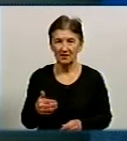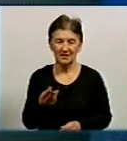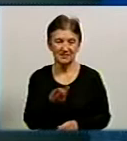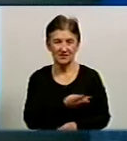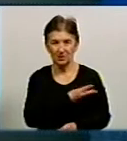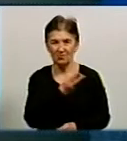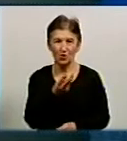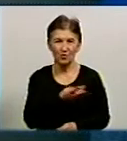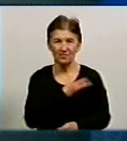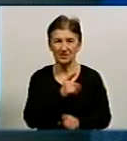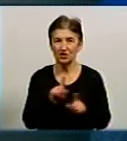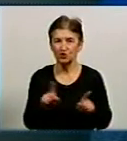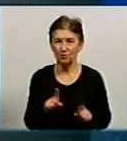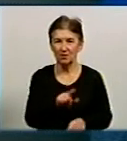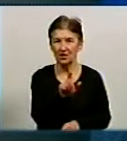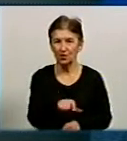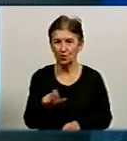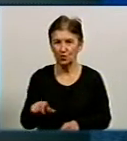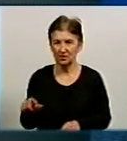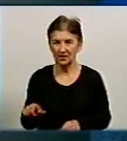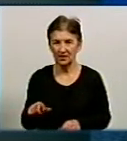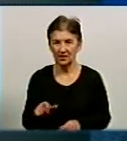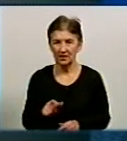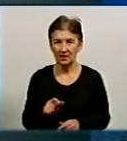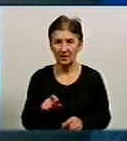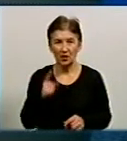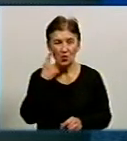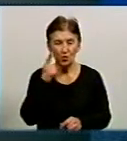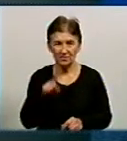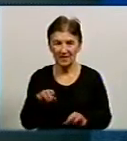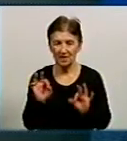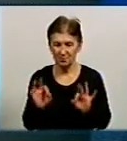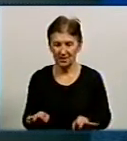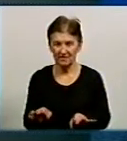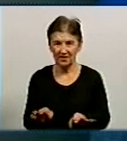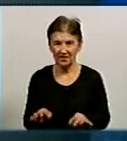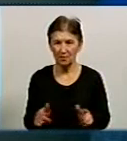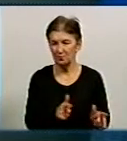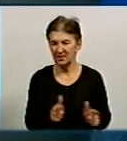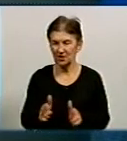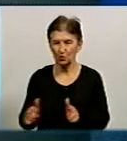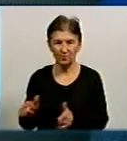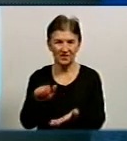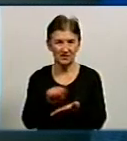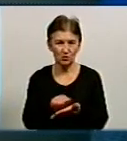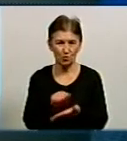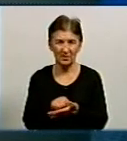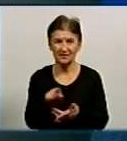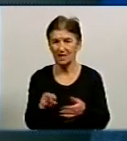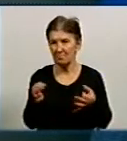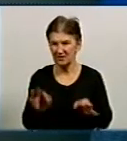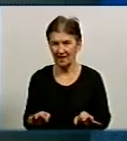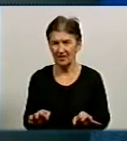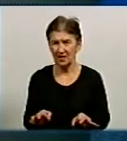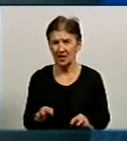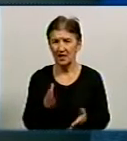стимулювати, щоб люди вміли правильно підготувати той чи інший документ. Це нормальна практика в світі. Ну, от, наприклад,